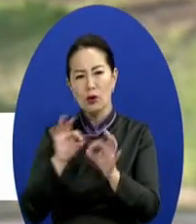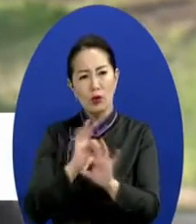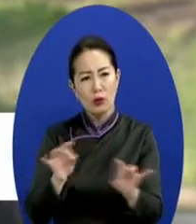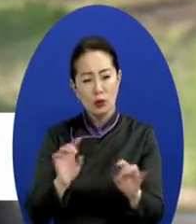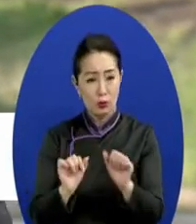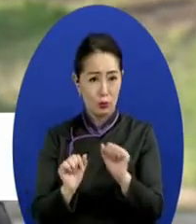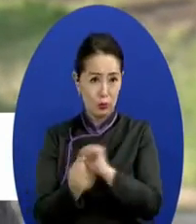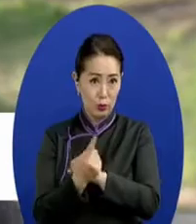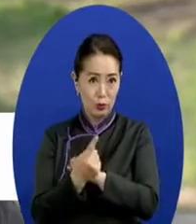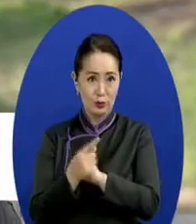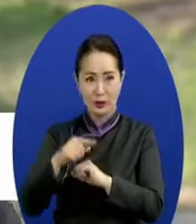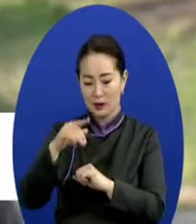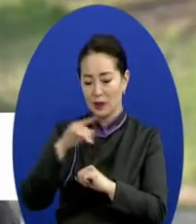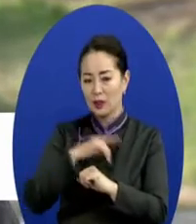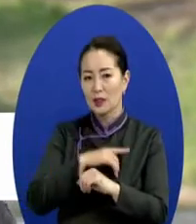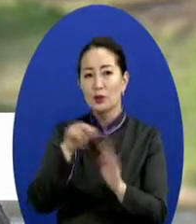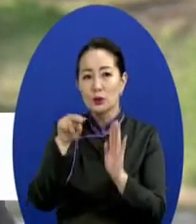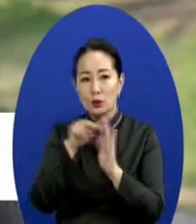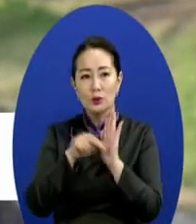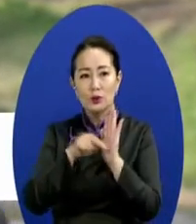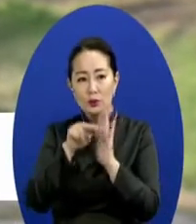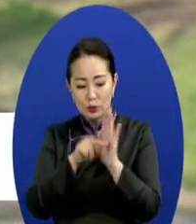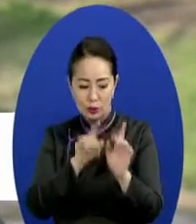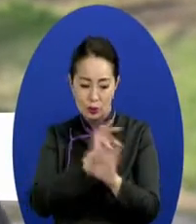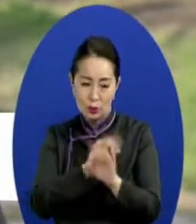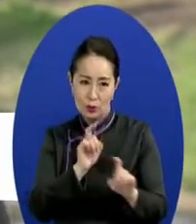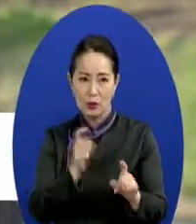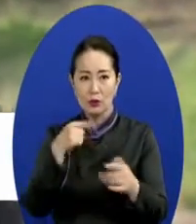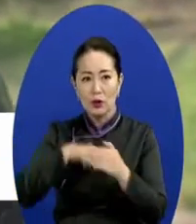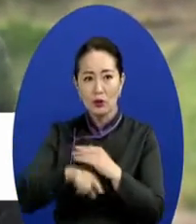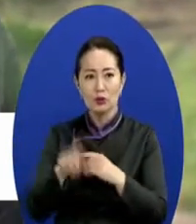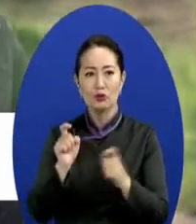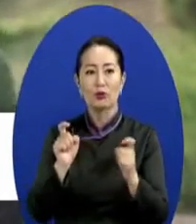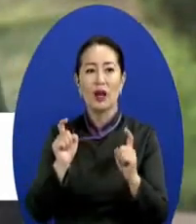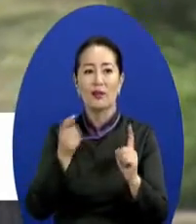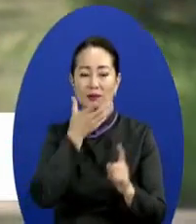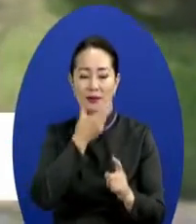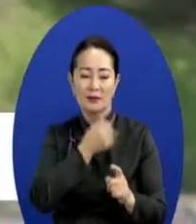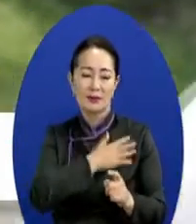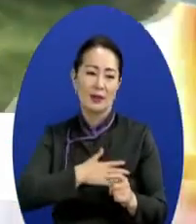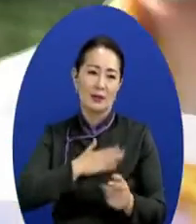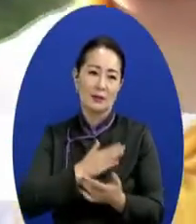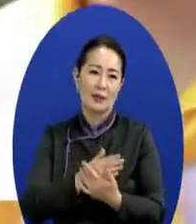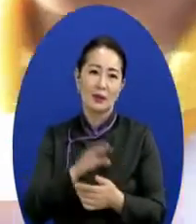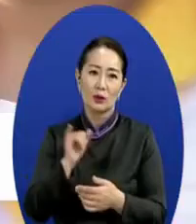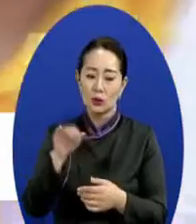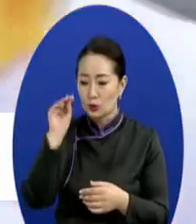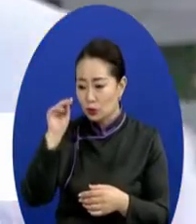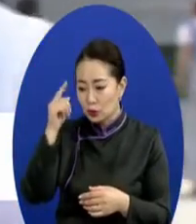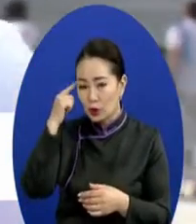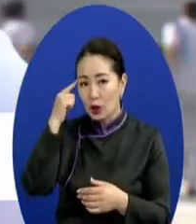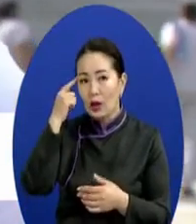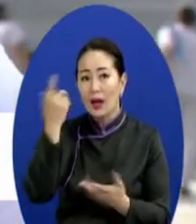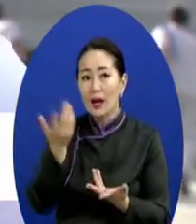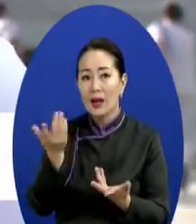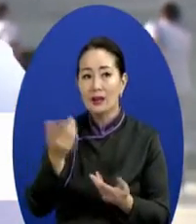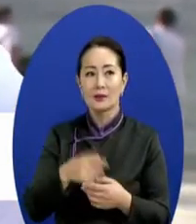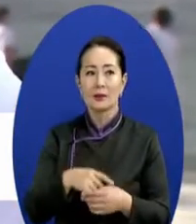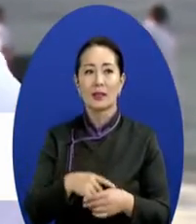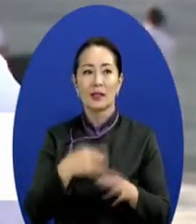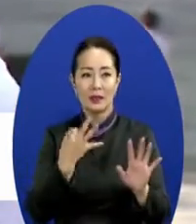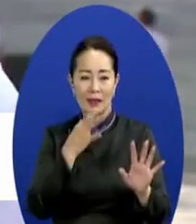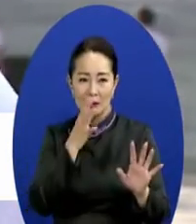ер нь арай өөр дүрм журамтай ч гэсэн айгүй хэвээрээ байгаад баяртай байна. Найрамдал цуслан амарсаар юу сурч мэдв? Би бол найрамдал цуслан 8